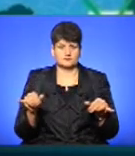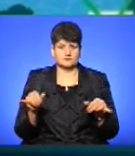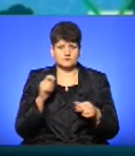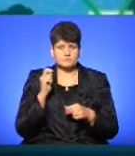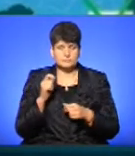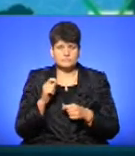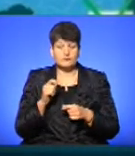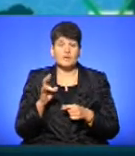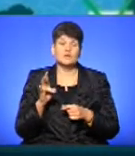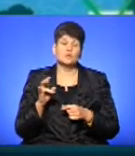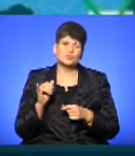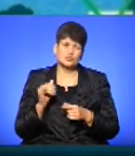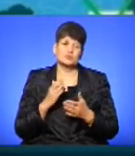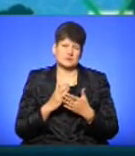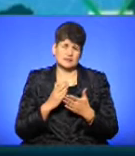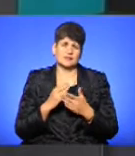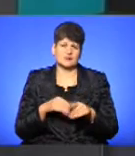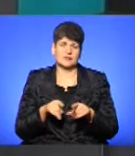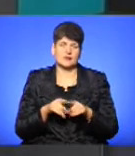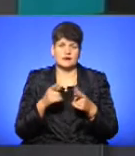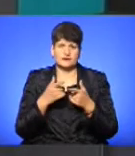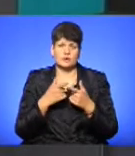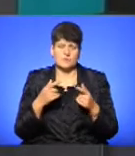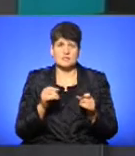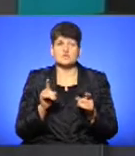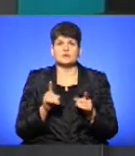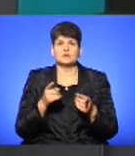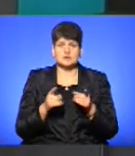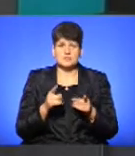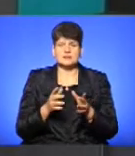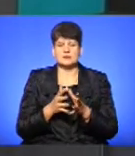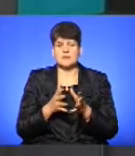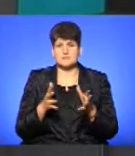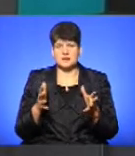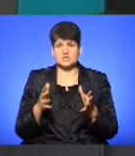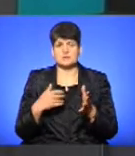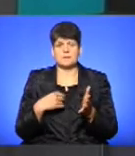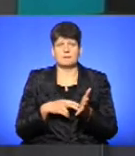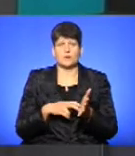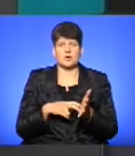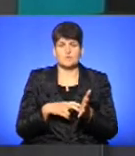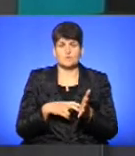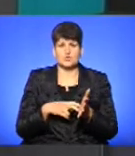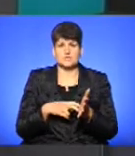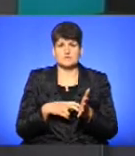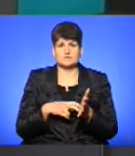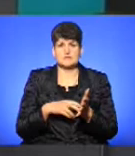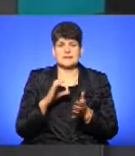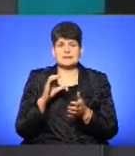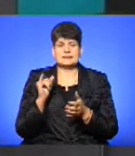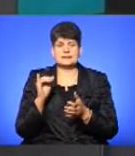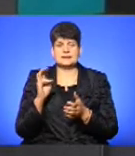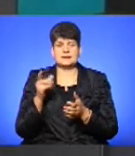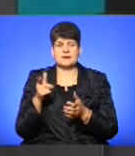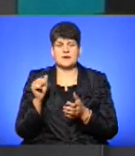Ну, є така інформація, що дійсно найбільше ми боїмося Сінгапуру, грипу